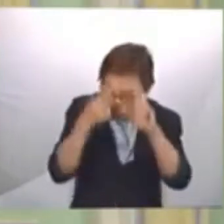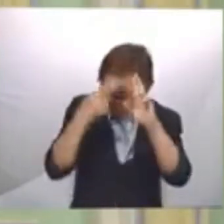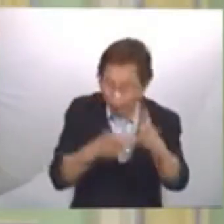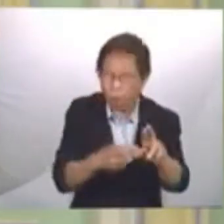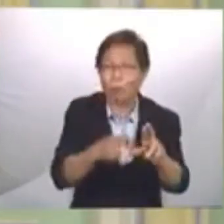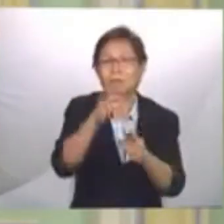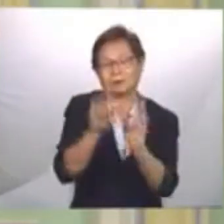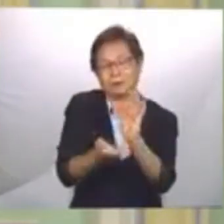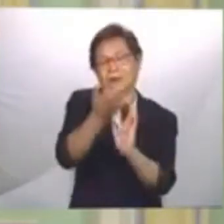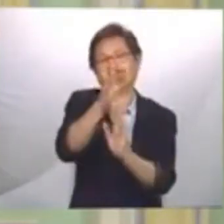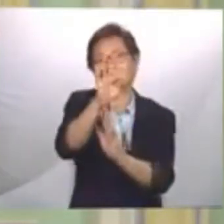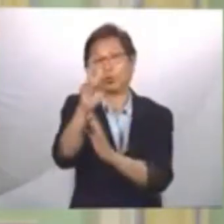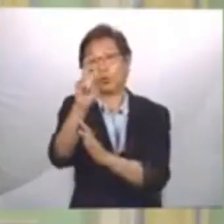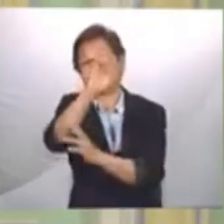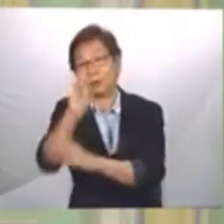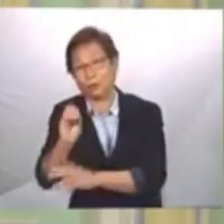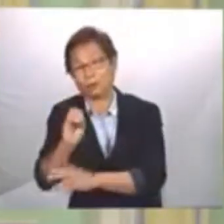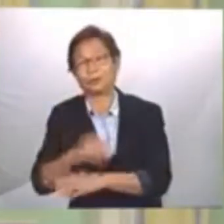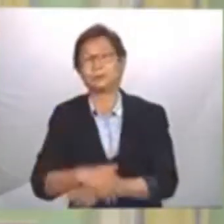92%.